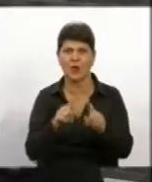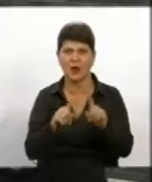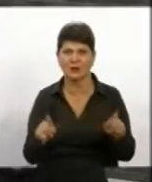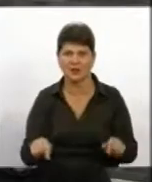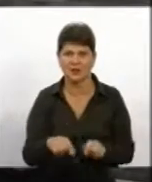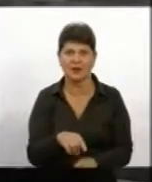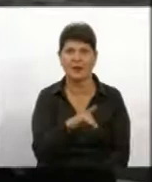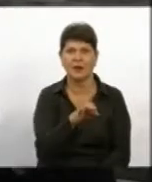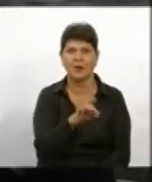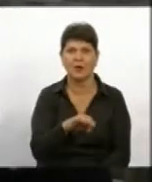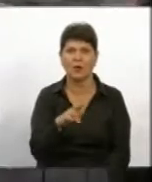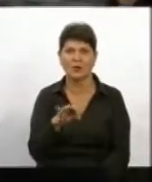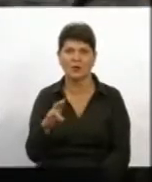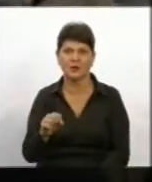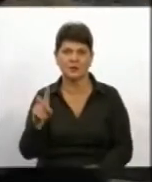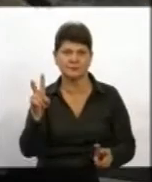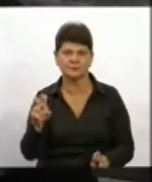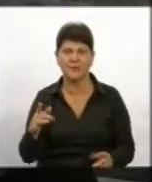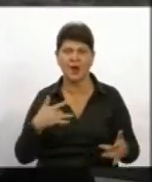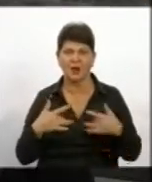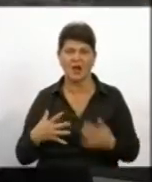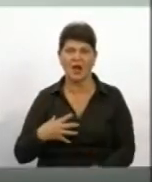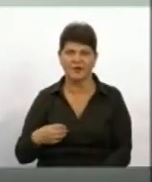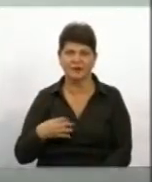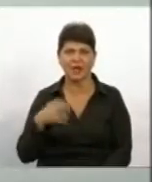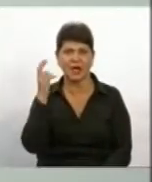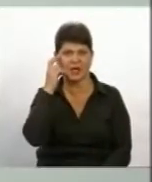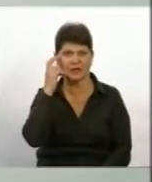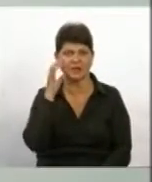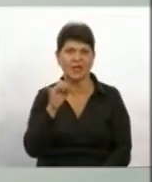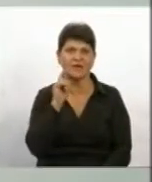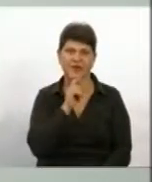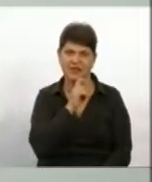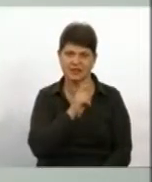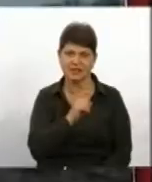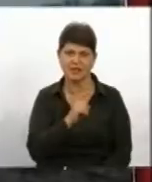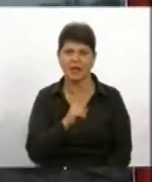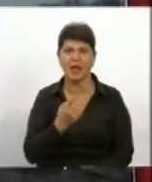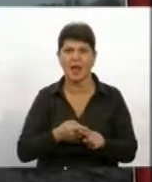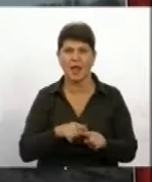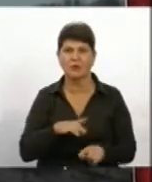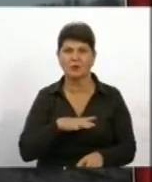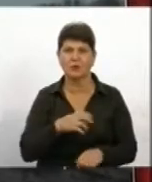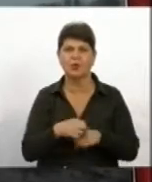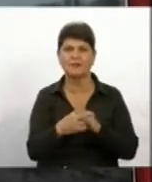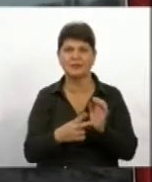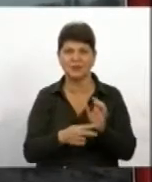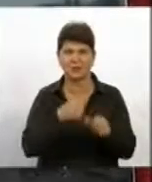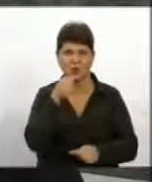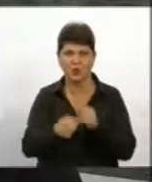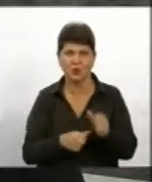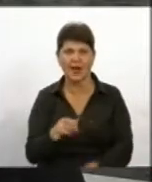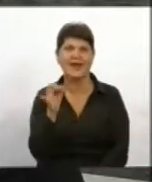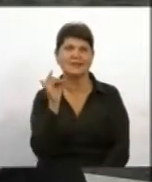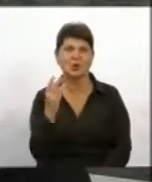Актори вінницькі, київські і львівські навіть. Процес був в 17-му році. Знімати історичне